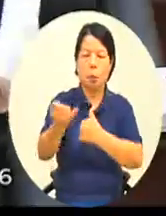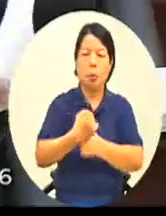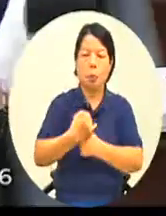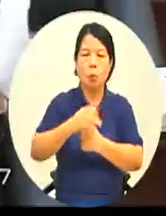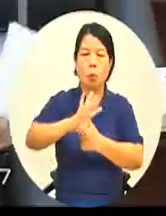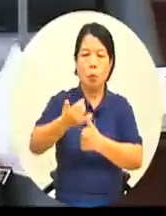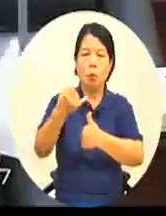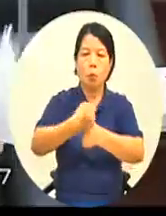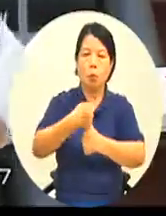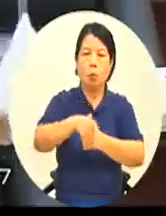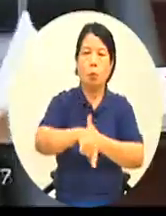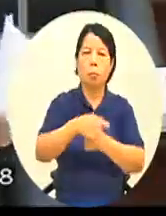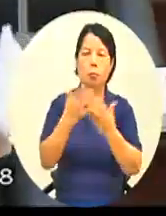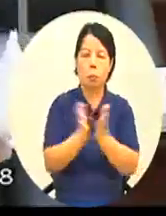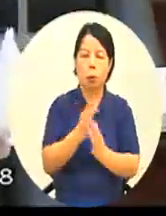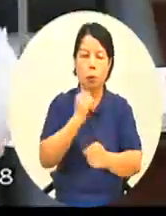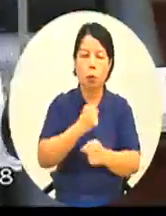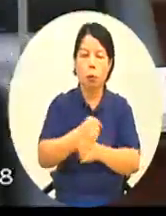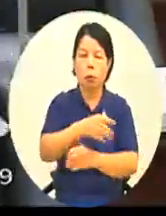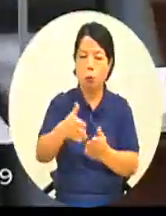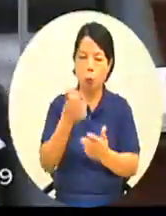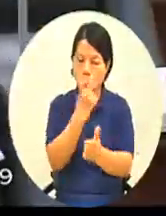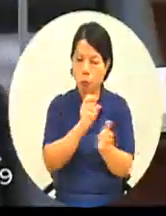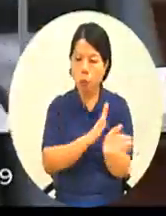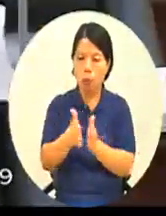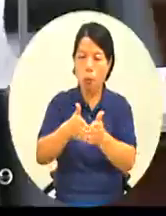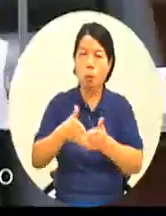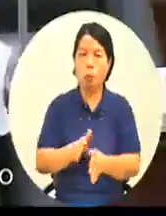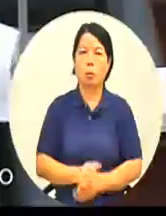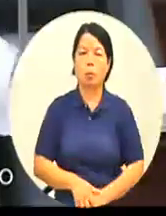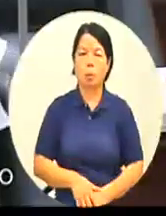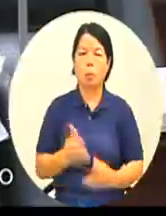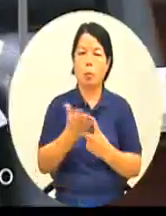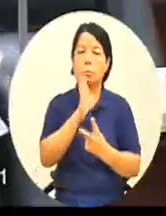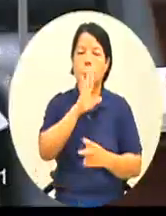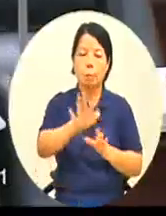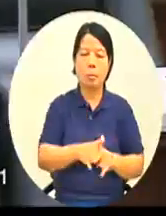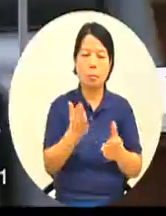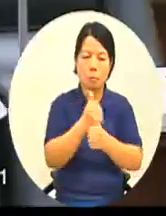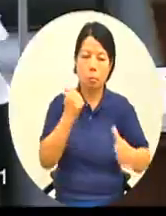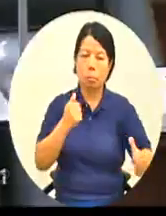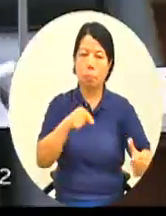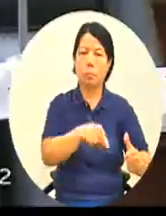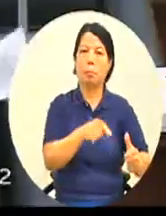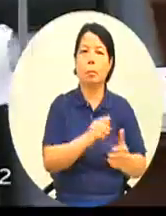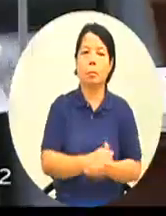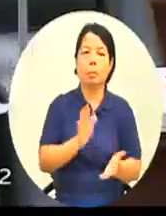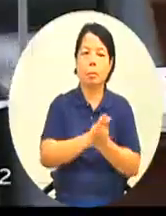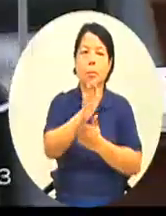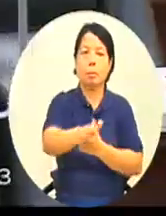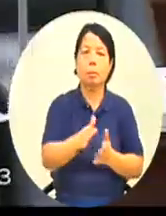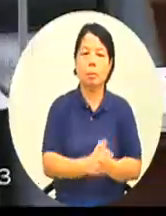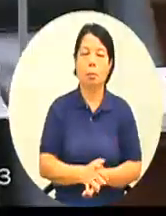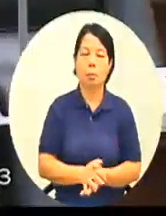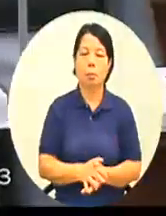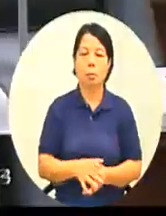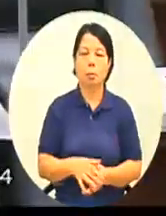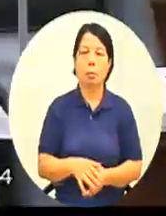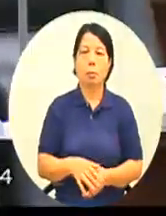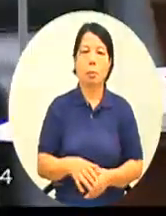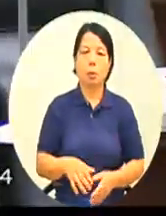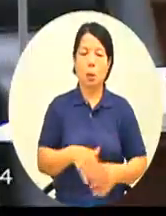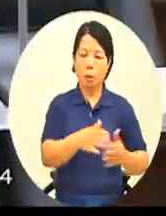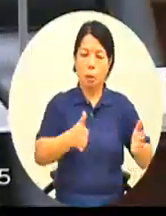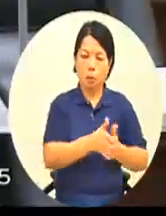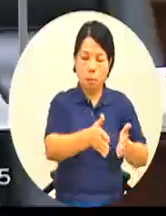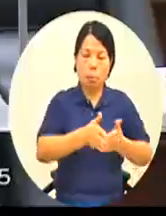沟通跟工作上的管理。那或者是说像这一些孩子们未来一方面当然我们要借